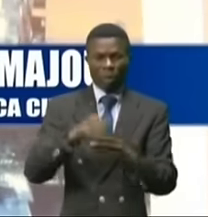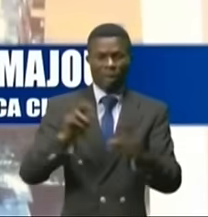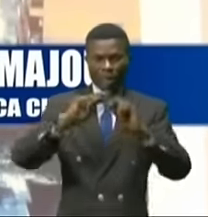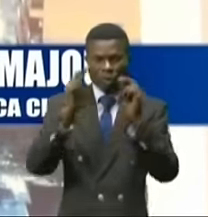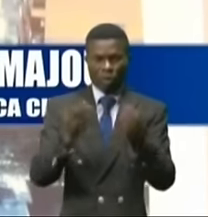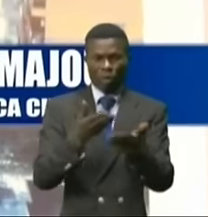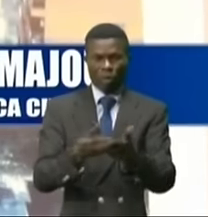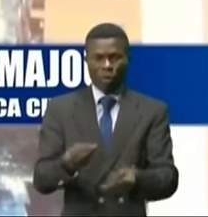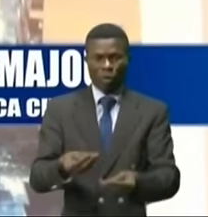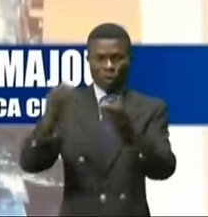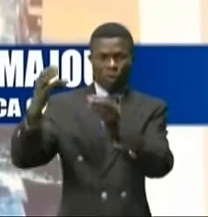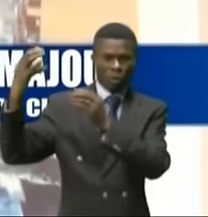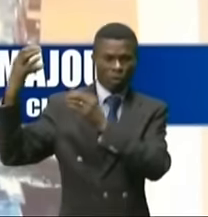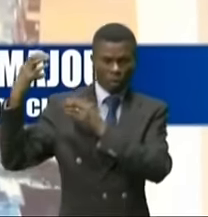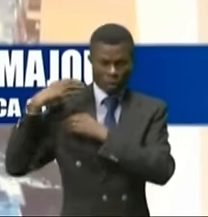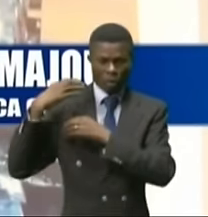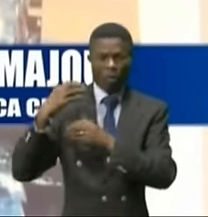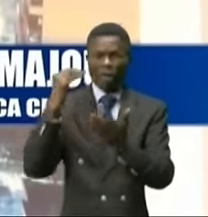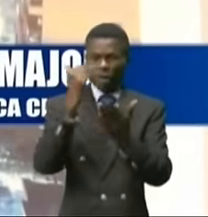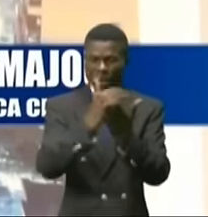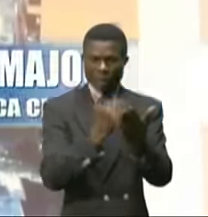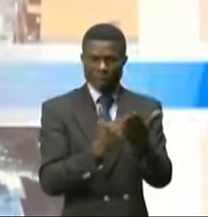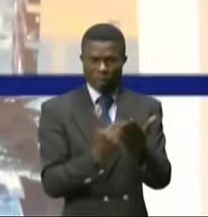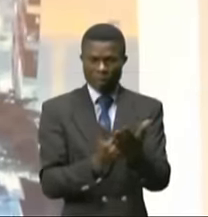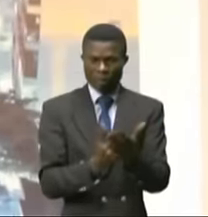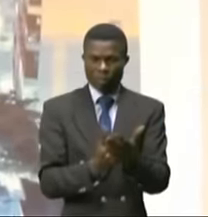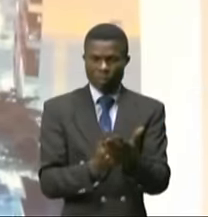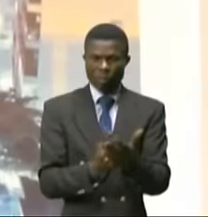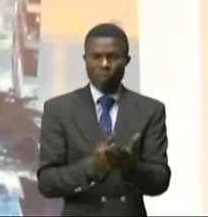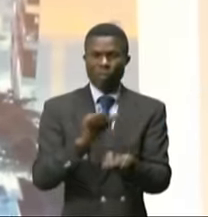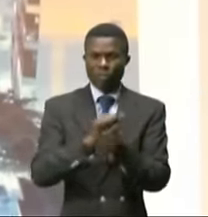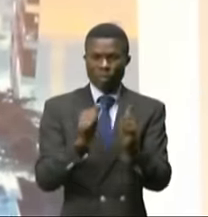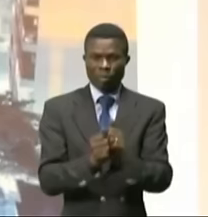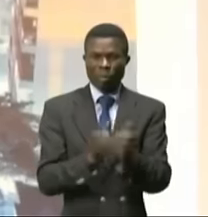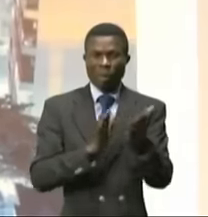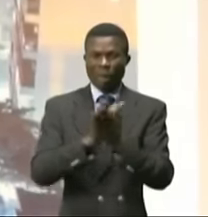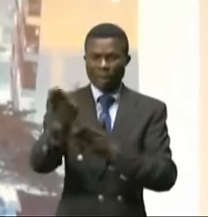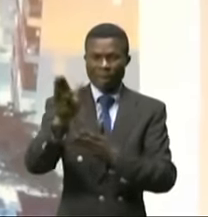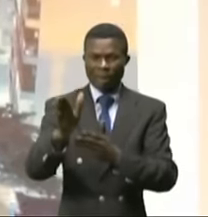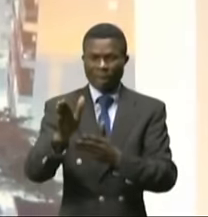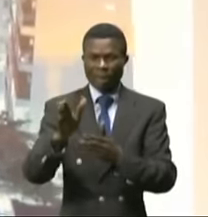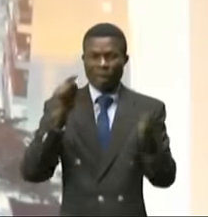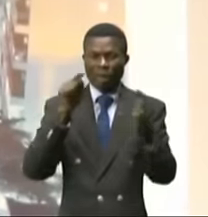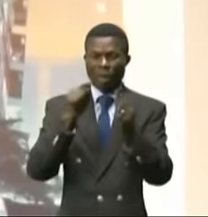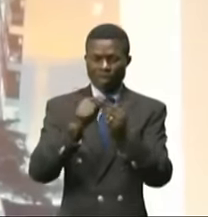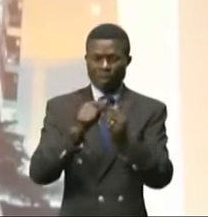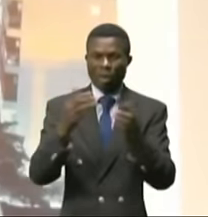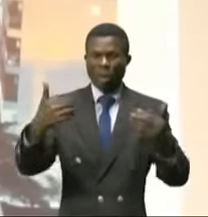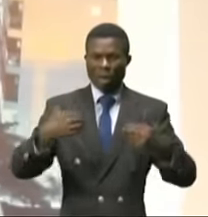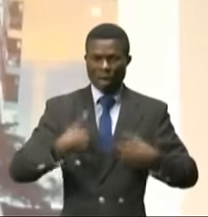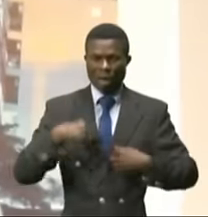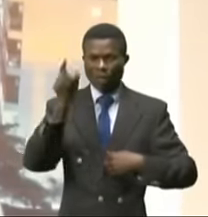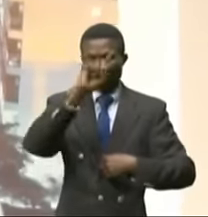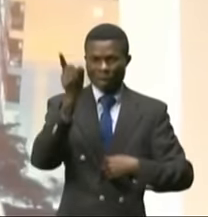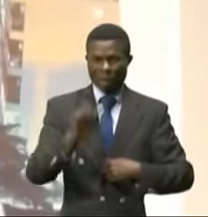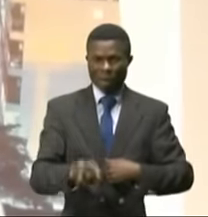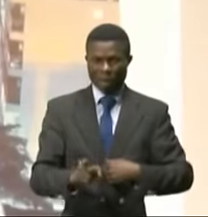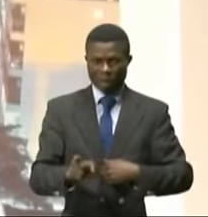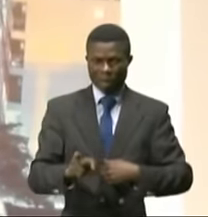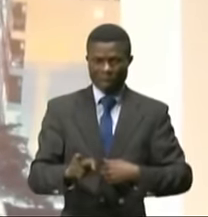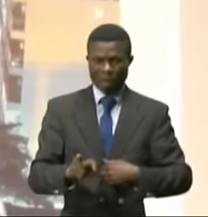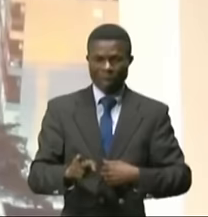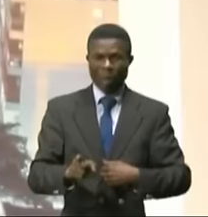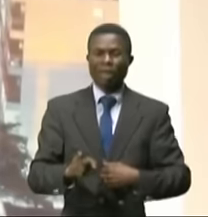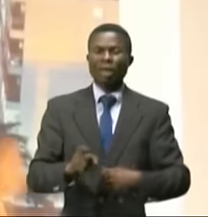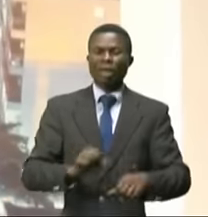on a chargé un certain nombre de contenus qui sont des cours en ligne. Il y en a une quinzaine maintenant. L'objectif, c'est d'en avoir une trentaine d'ici la phase 1 du